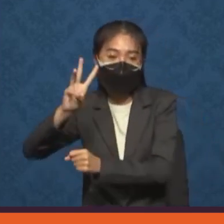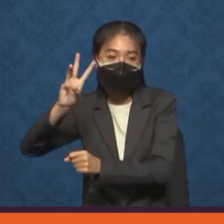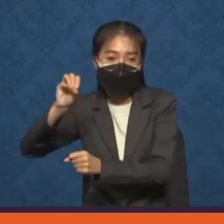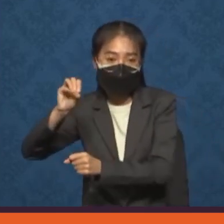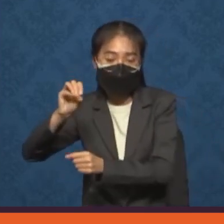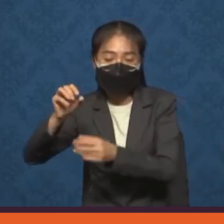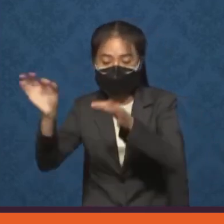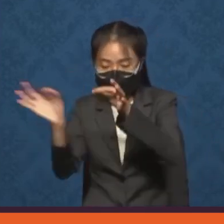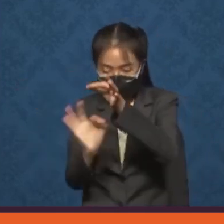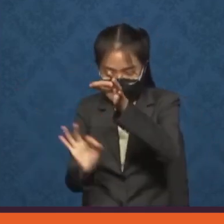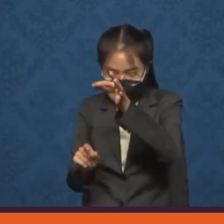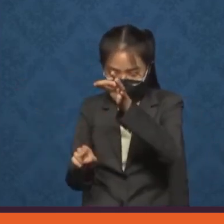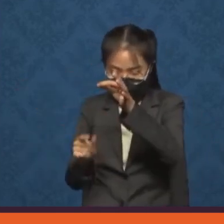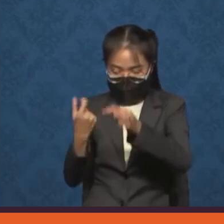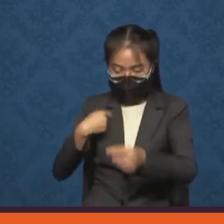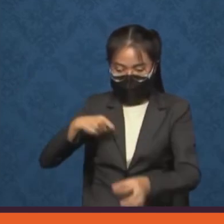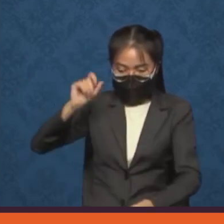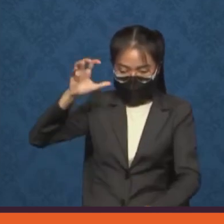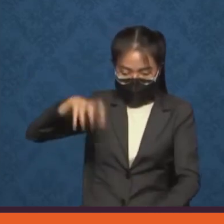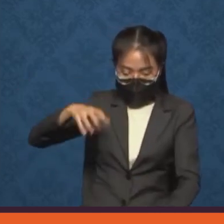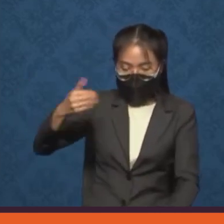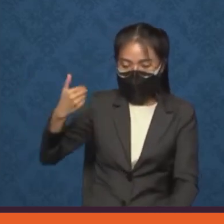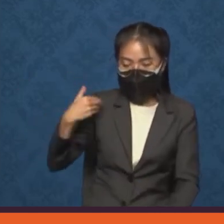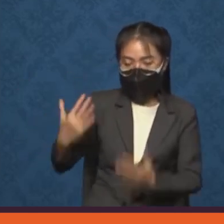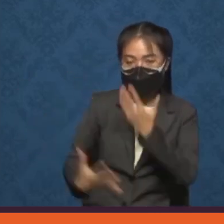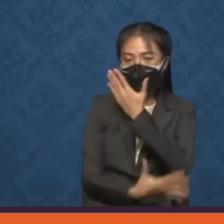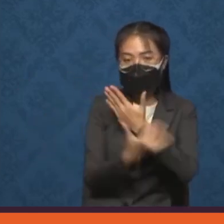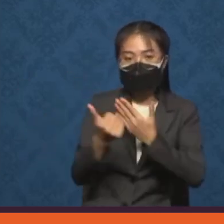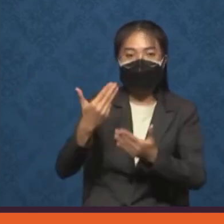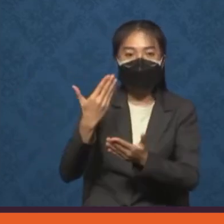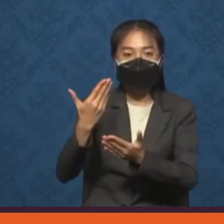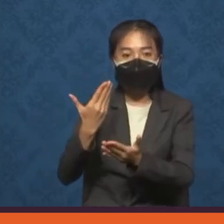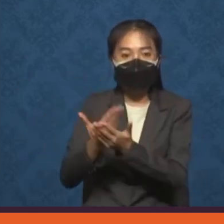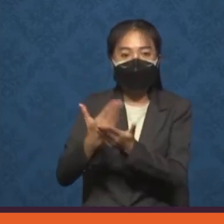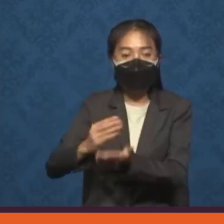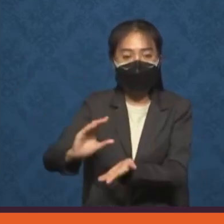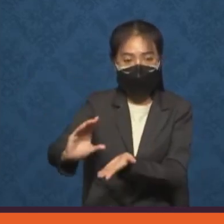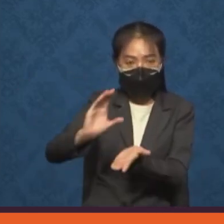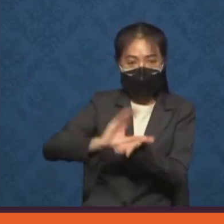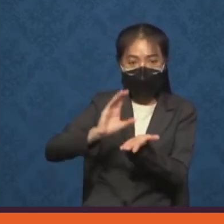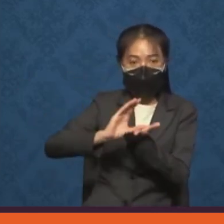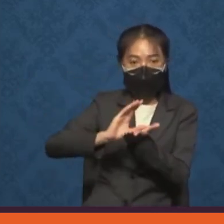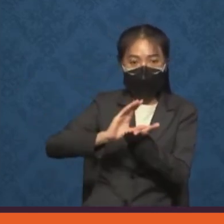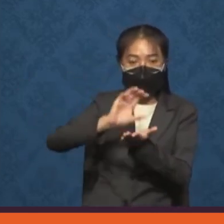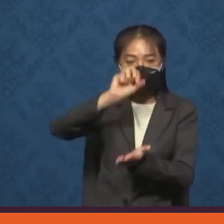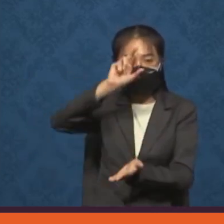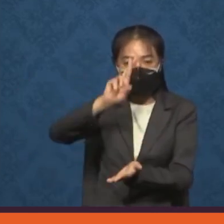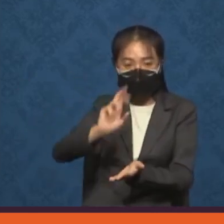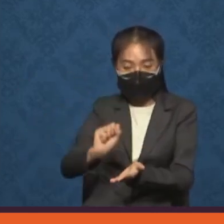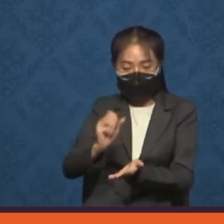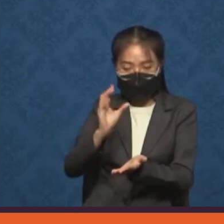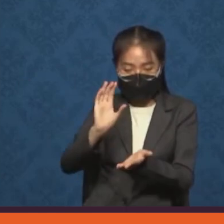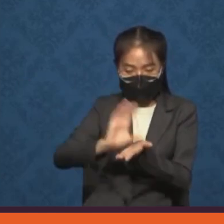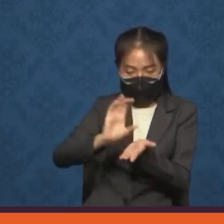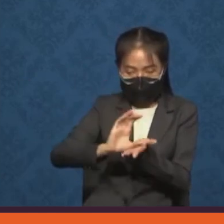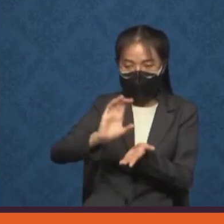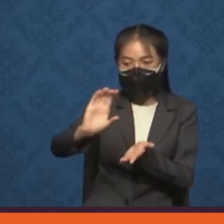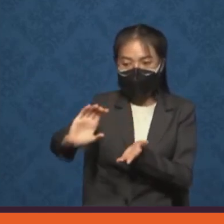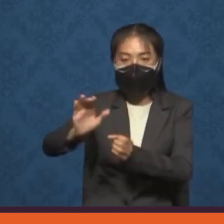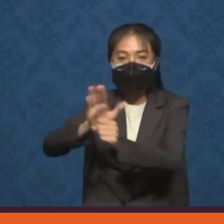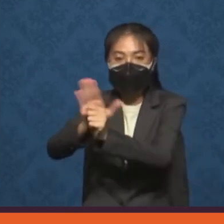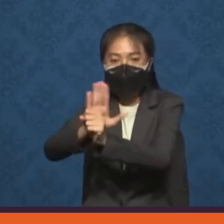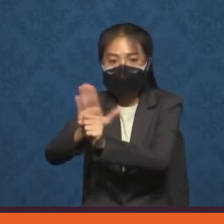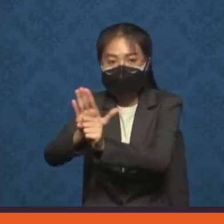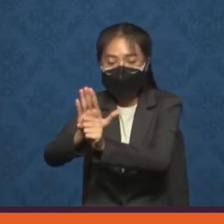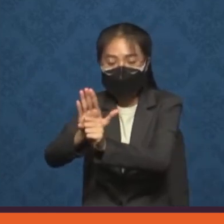อกาสในการประยัติมีโอกาสของงบประมาณเข้ามาได้นะครับและเป็นหน้าที่ของสภาที่จะต้องจัดสรรงบประมาณเหล่านี้ให้พอเพียงเพื่อประกันความเป็นกลาง